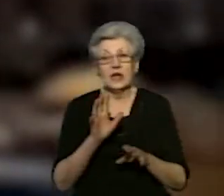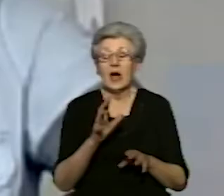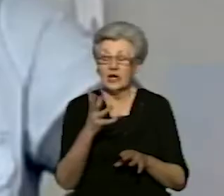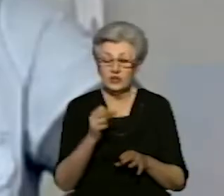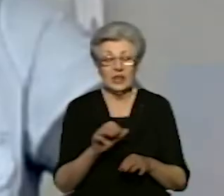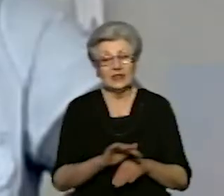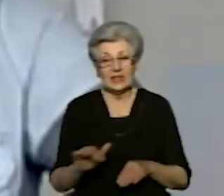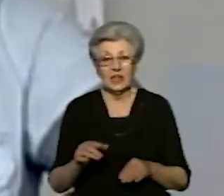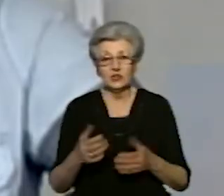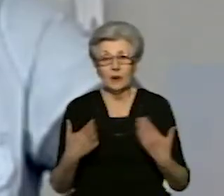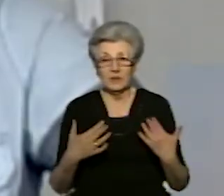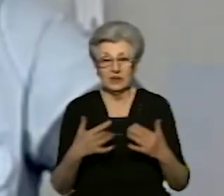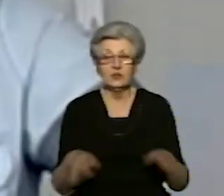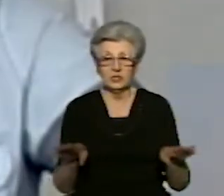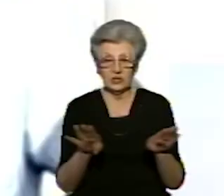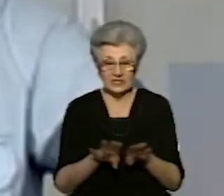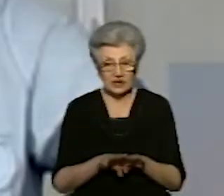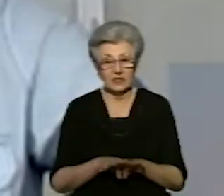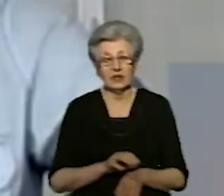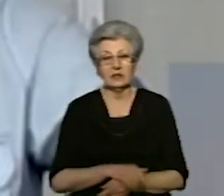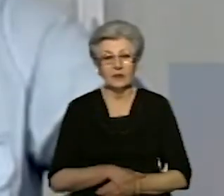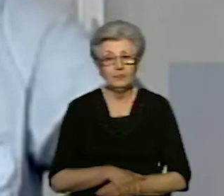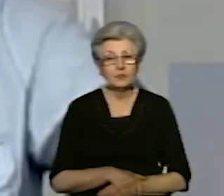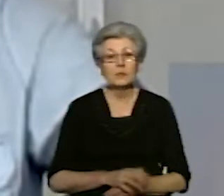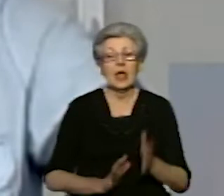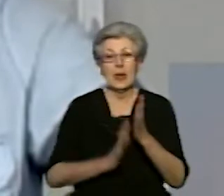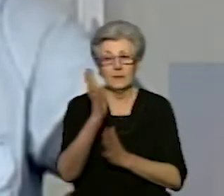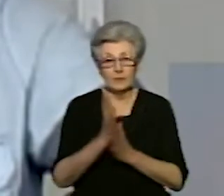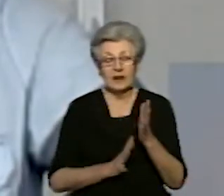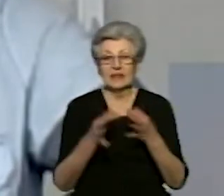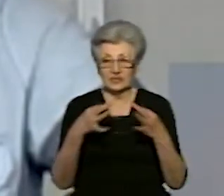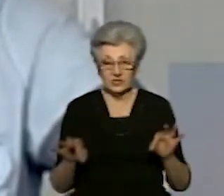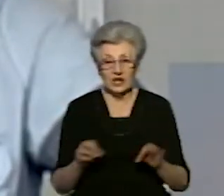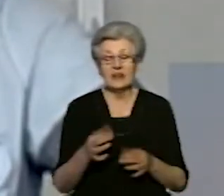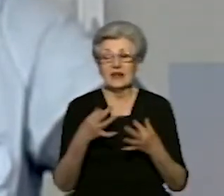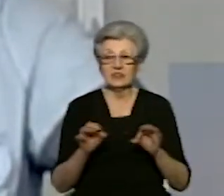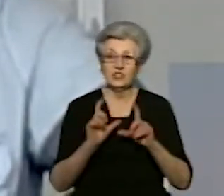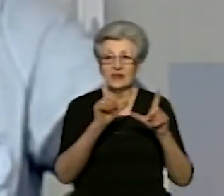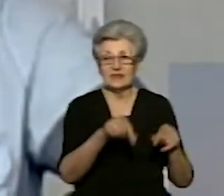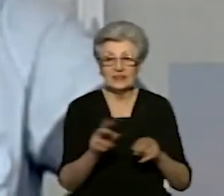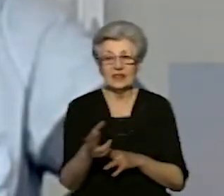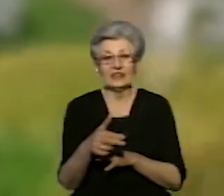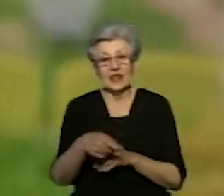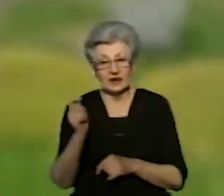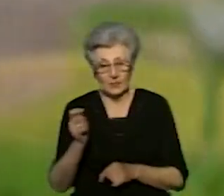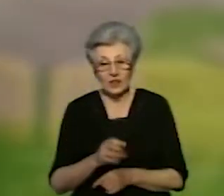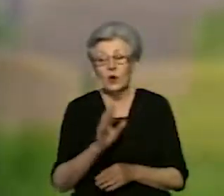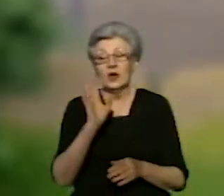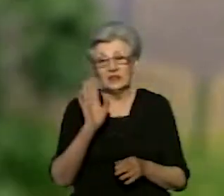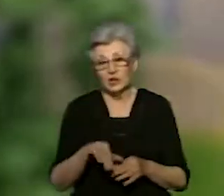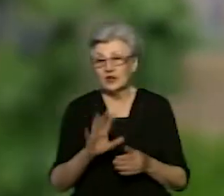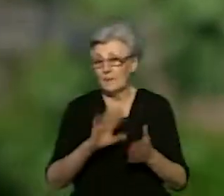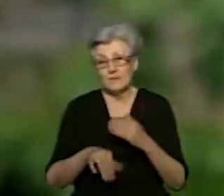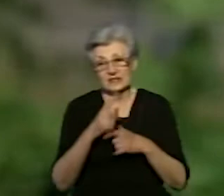закриті. Открыли уже и зоопарки. Разрешили ездить на рыбалку. Природа, хорошо, даже разрешили без маски. У Чехії